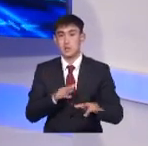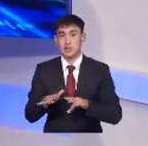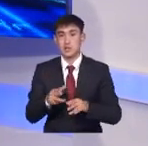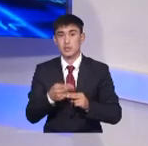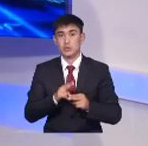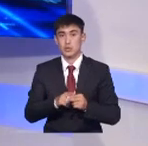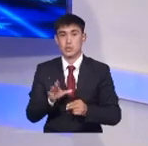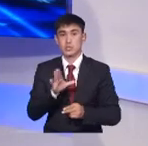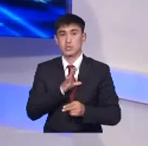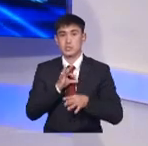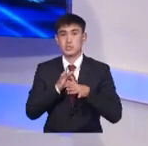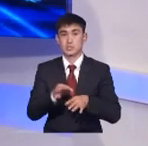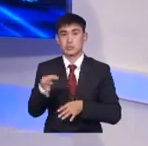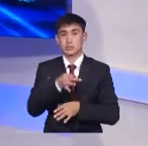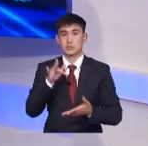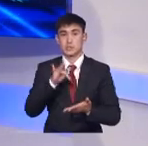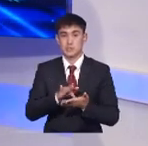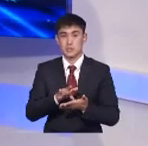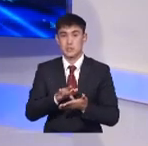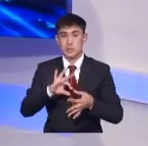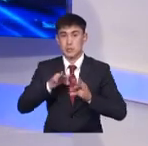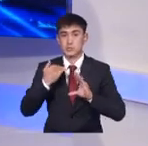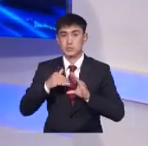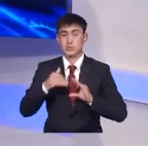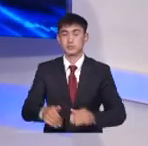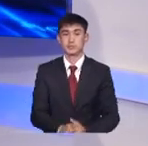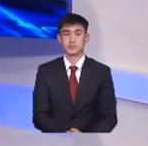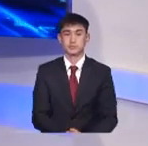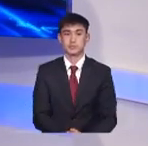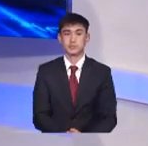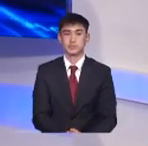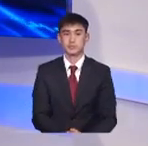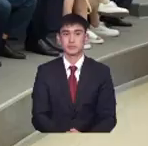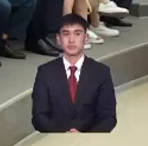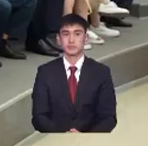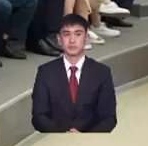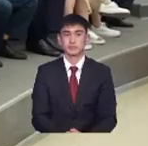профилактического мероприятия, которое состоялось в областном центре. Подробности в следующем материале.